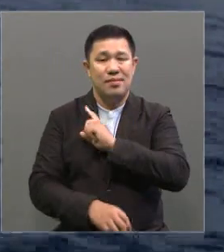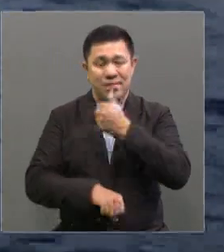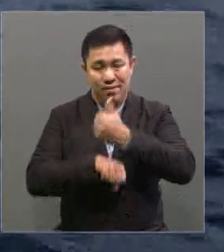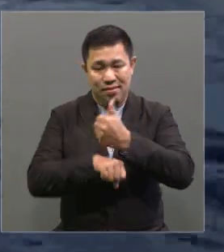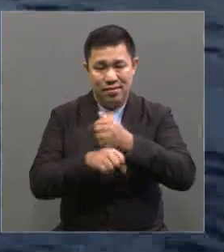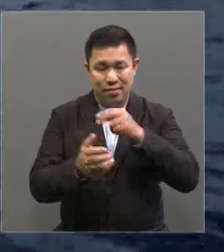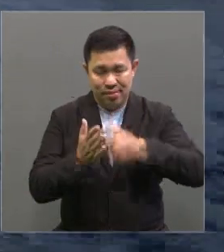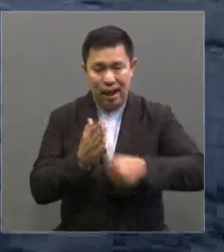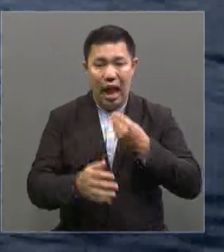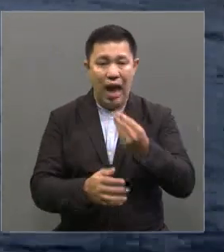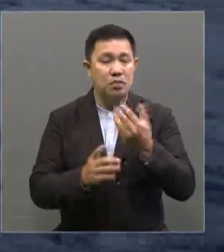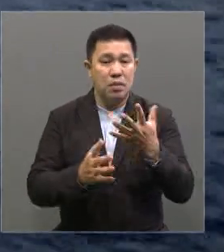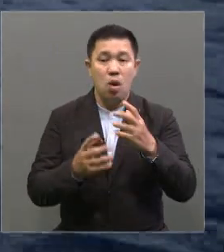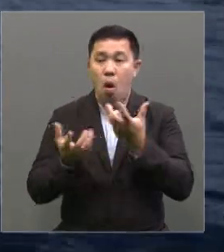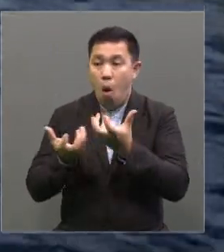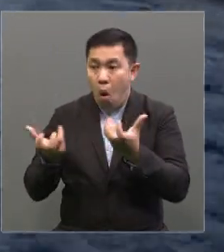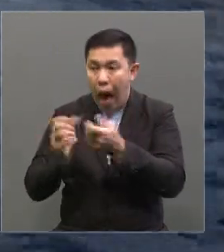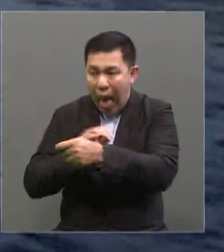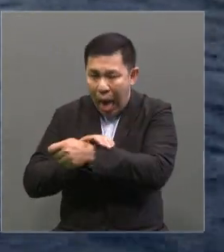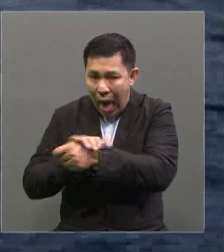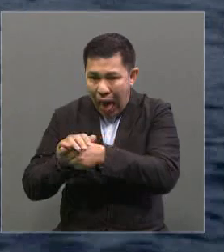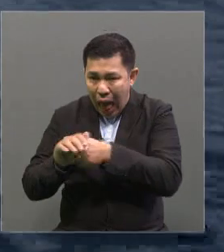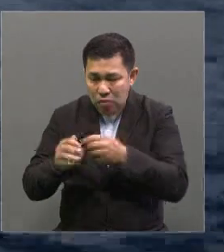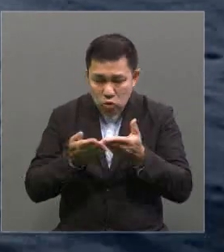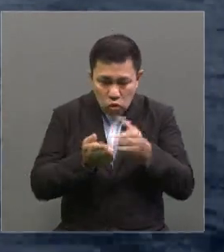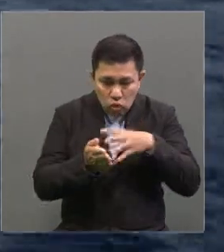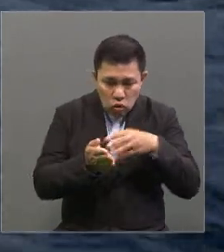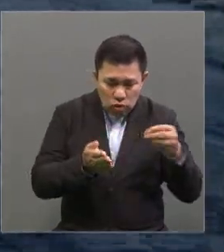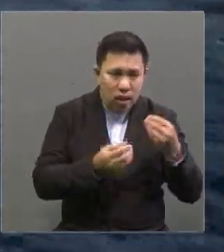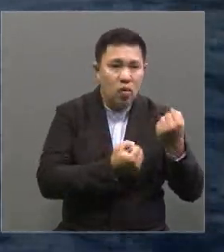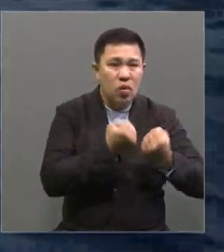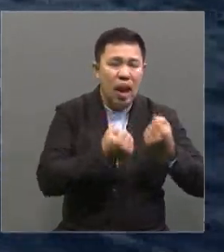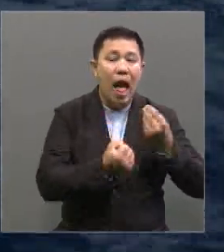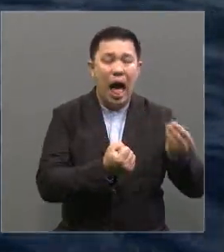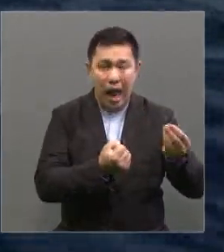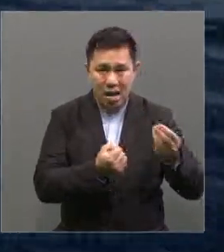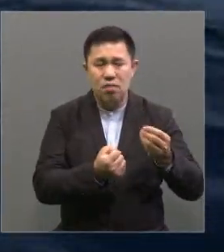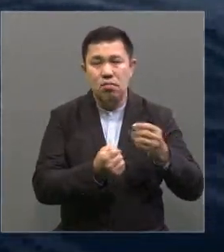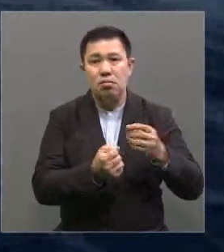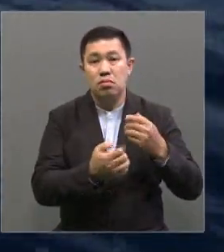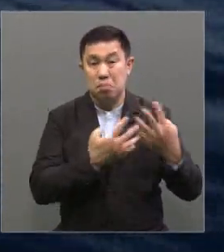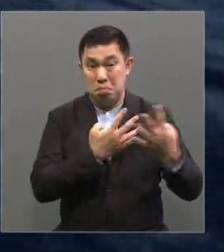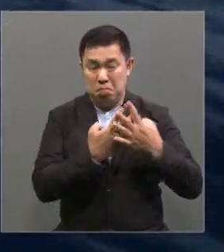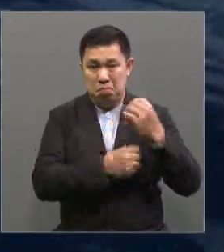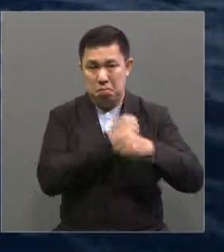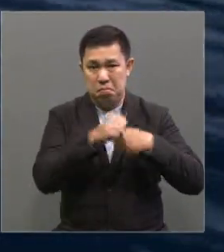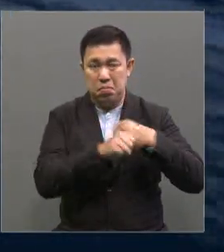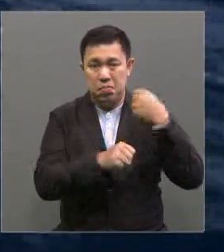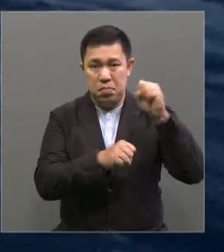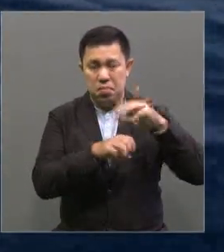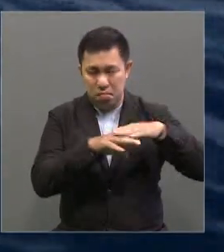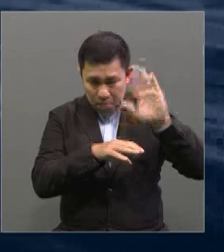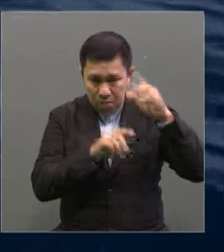รและเคลื่อนย้ายสินค้าออกไปจากยานพาหนะโดยไม่ได้รับอนุญาตโทษไม่น้อยเลยนะครับจำคุก10ปีป